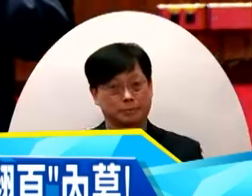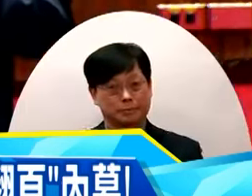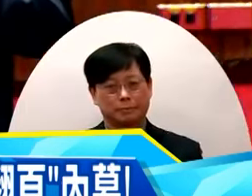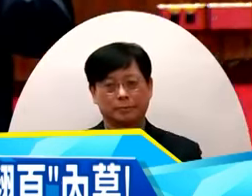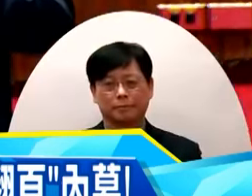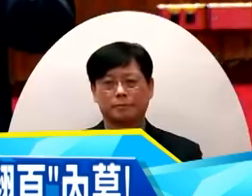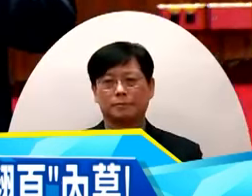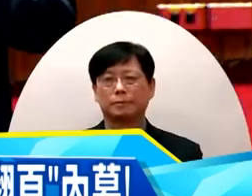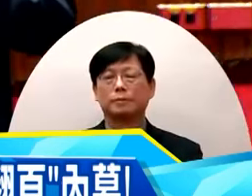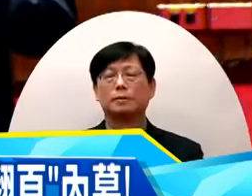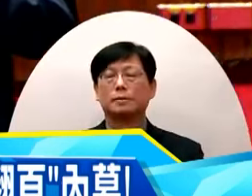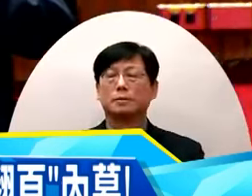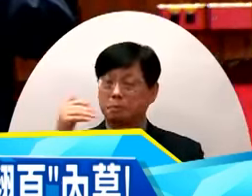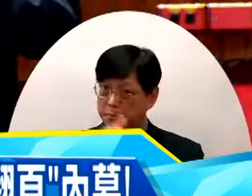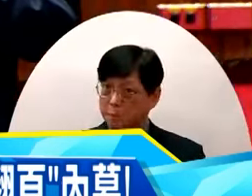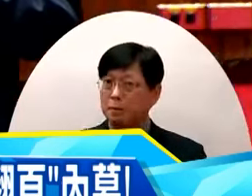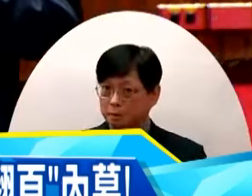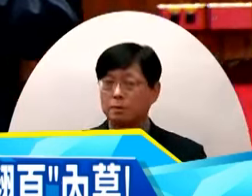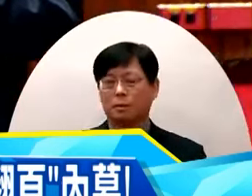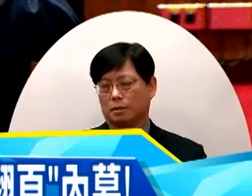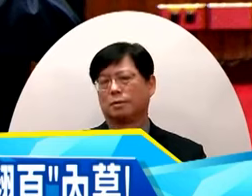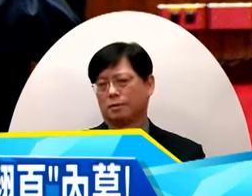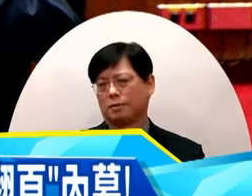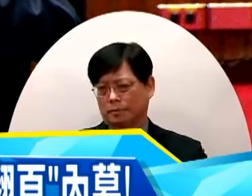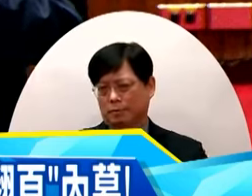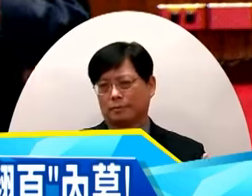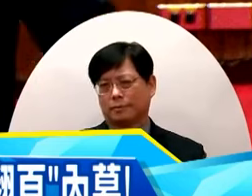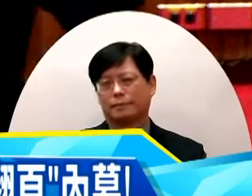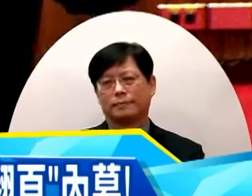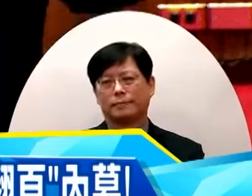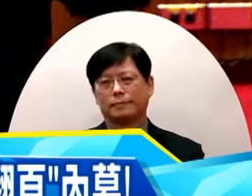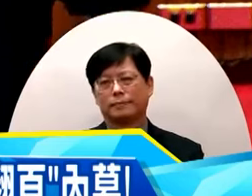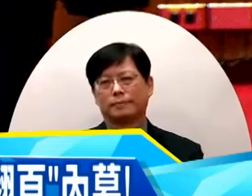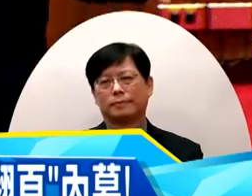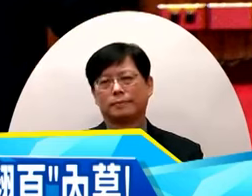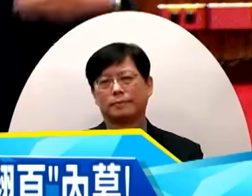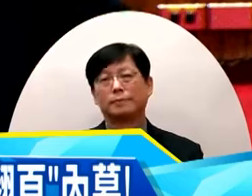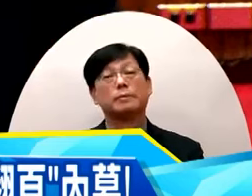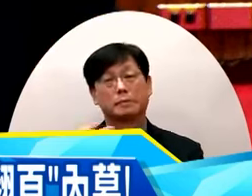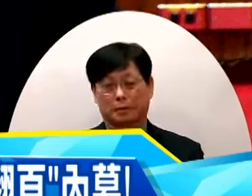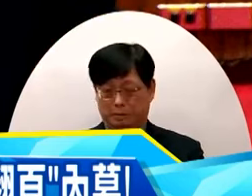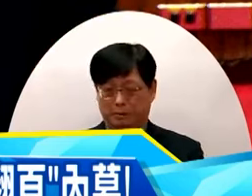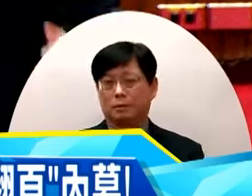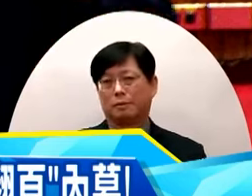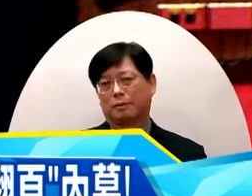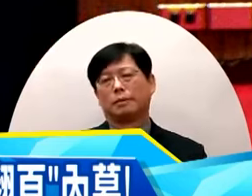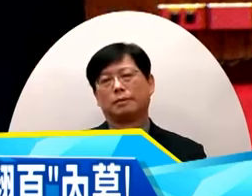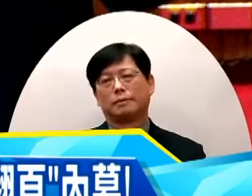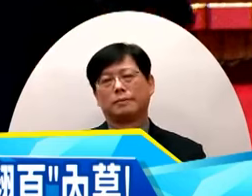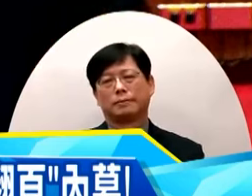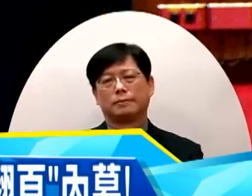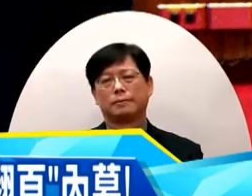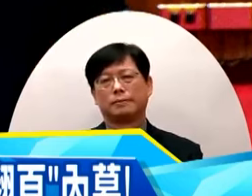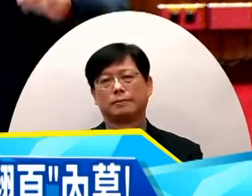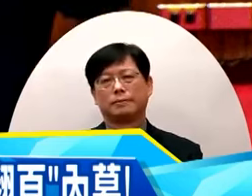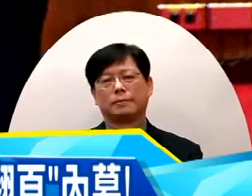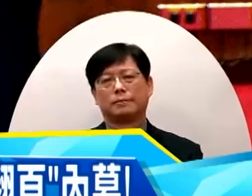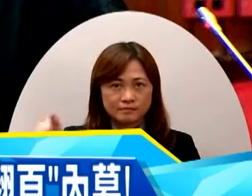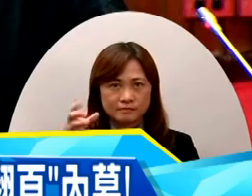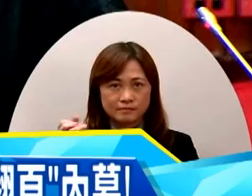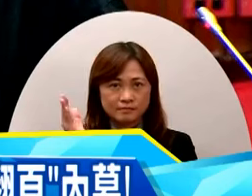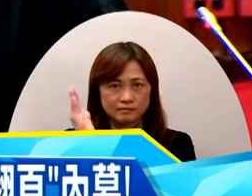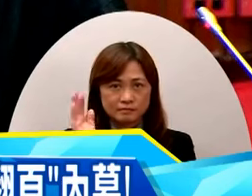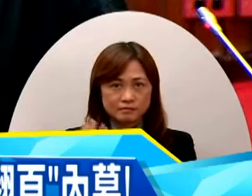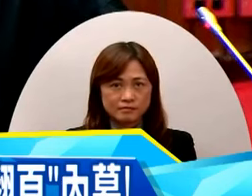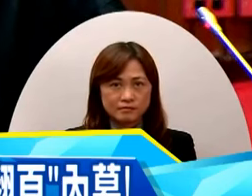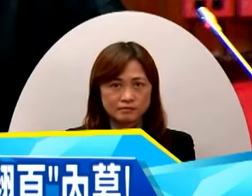么在乎质询权吗？看今天最准，为什么今天是520内阁改组之前陈建仁院长最后一次来到